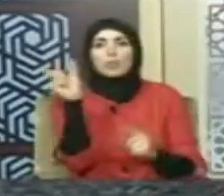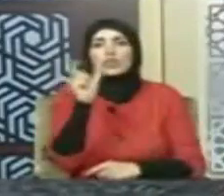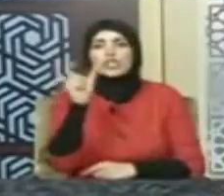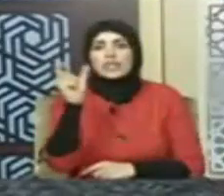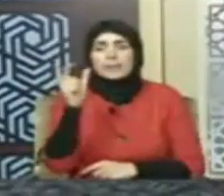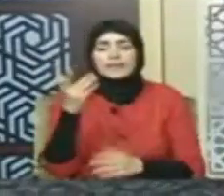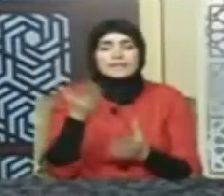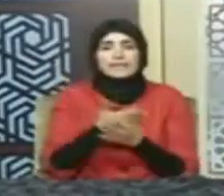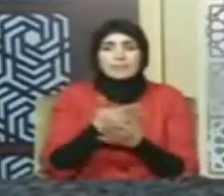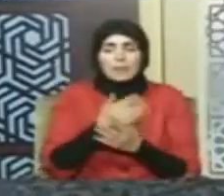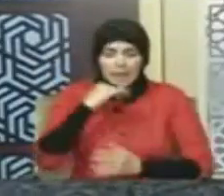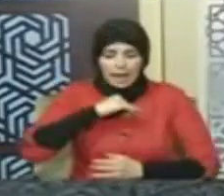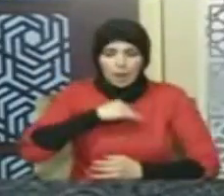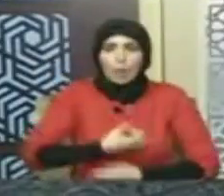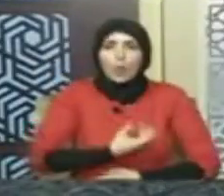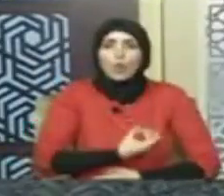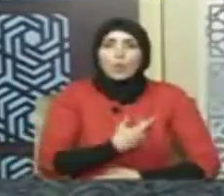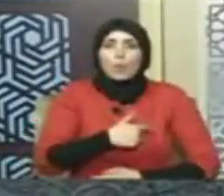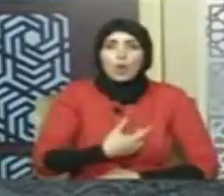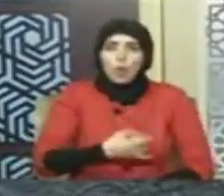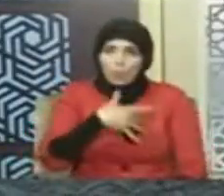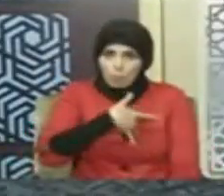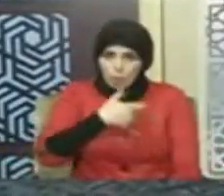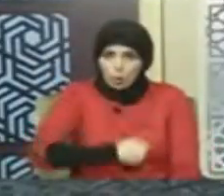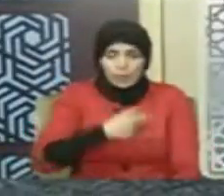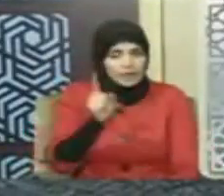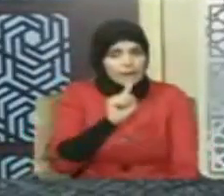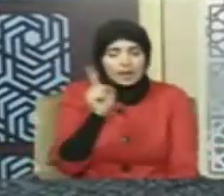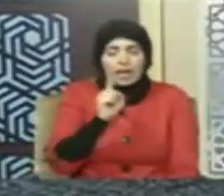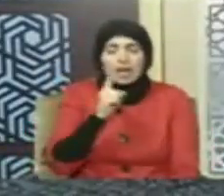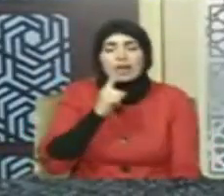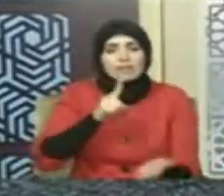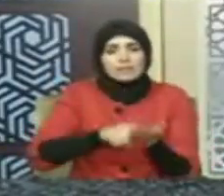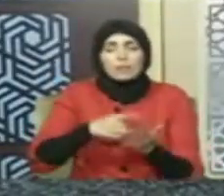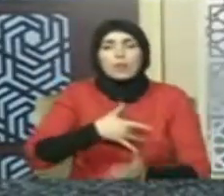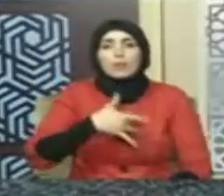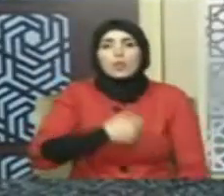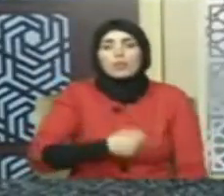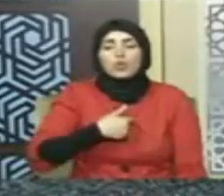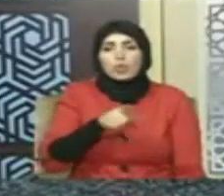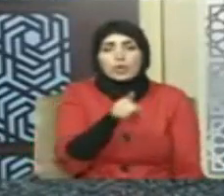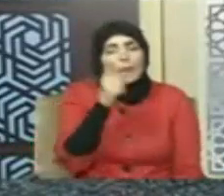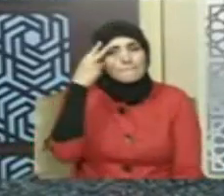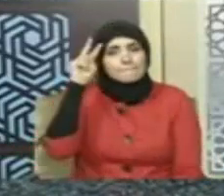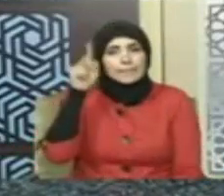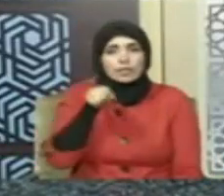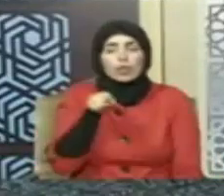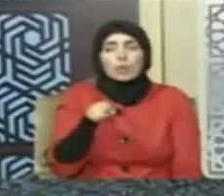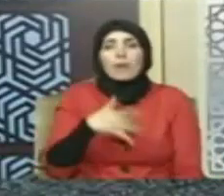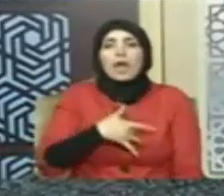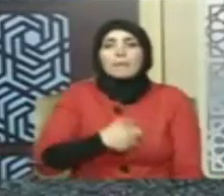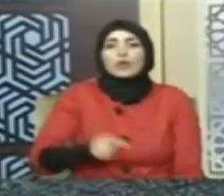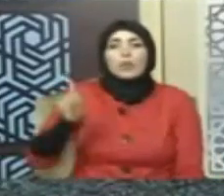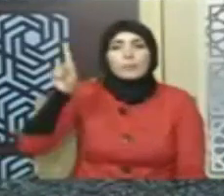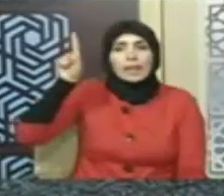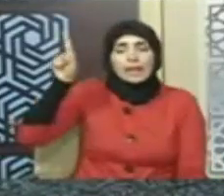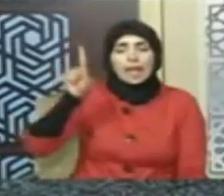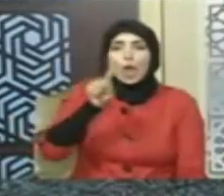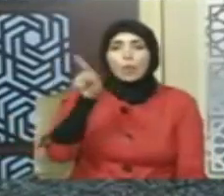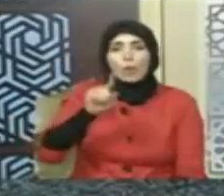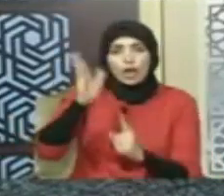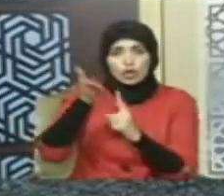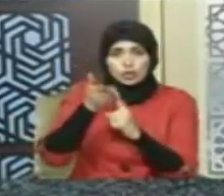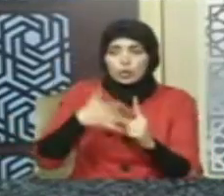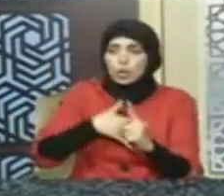ولما يدخل الإيمان في قلوبكم. إنما المؤمنون الذين آمنوا بالله